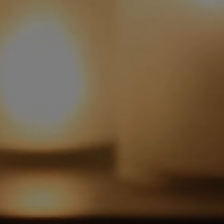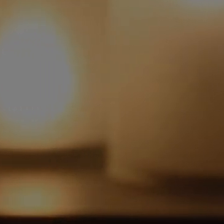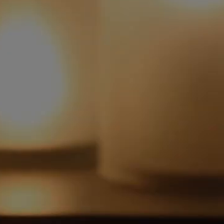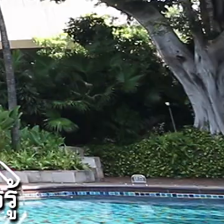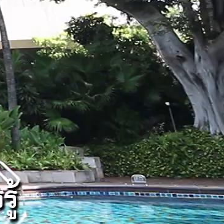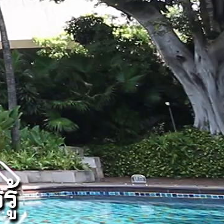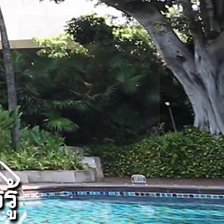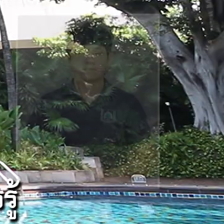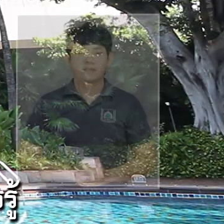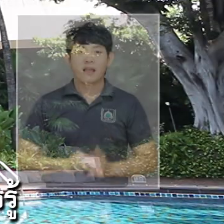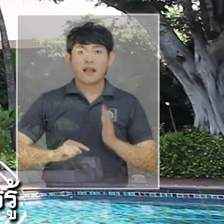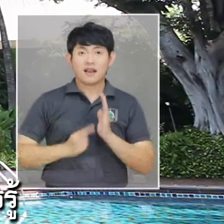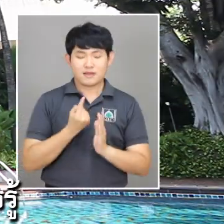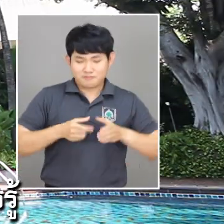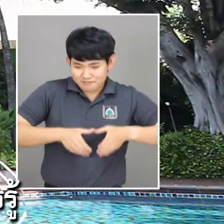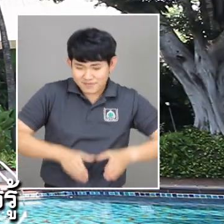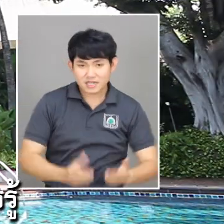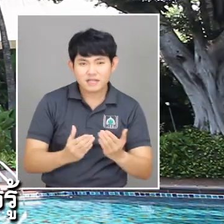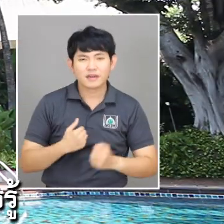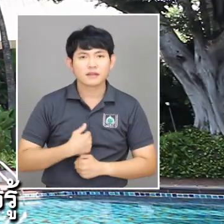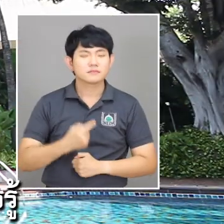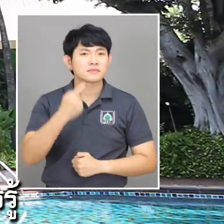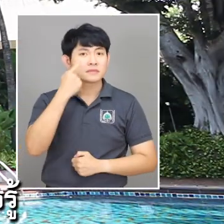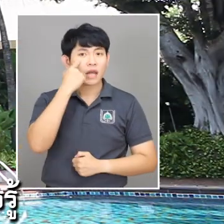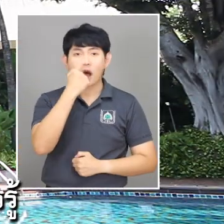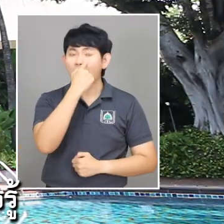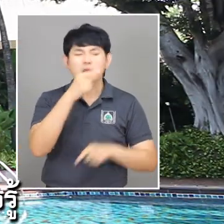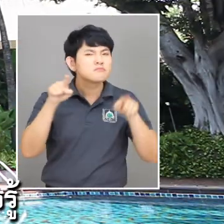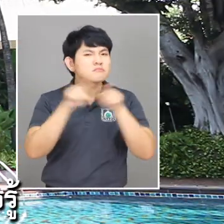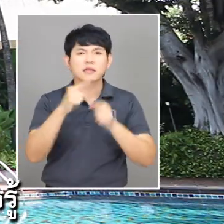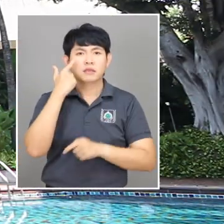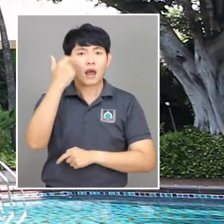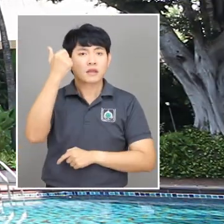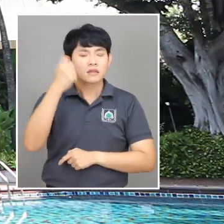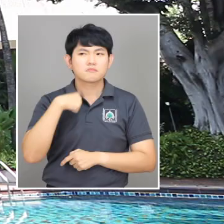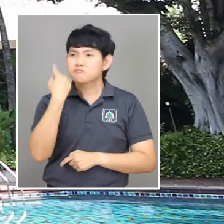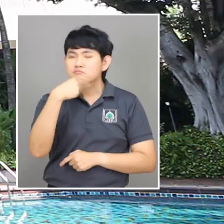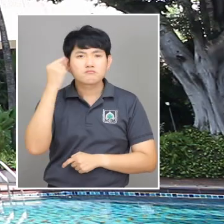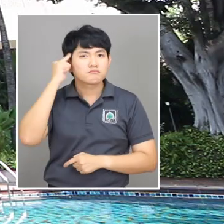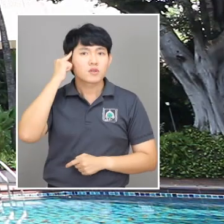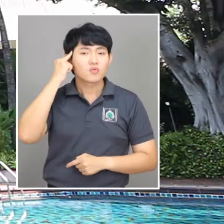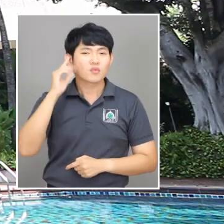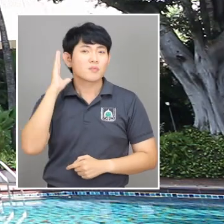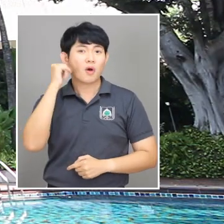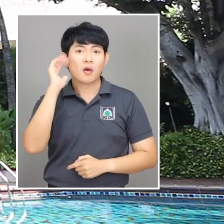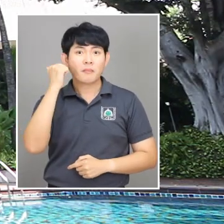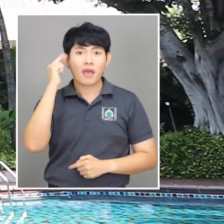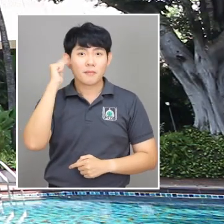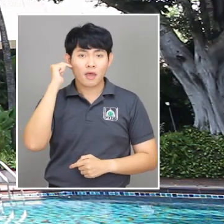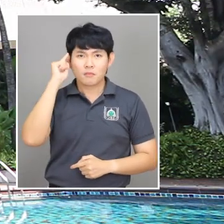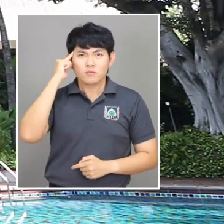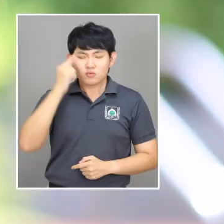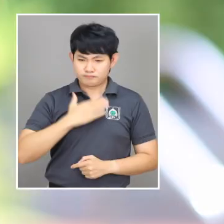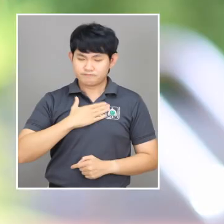แรกๆเกิดมาเนาะตาเราเหมือนคนตาดีเปรียบเลยไม่มีใครรู้ พ่อกับแม่อะค่ะเขายังไม่รู้เลยว่าเราเป็นคนต